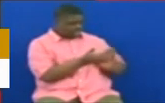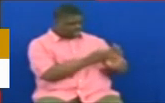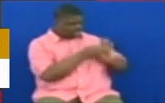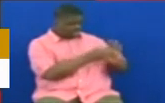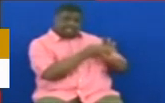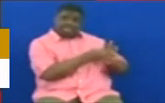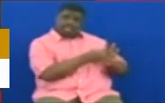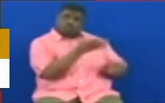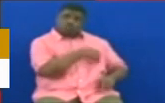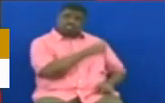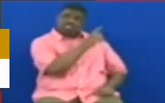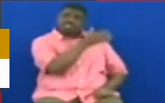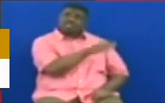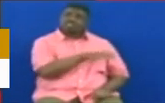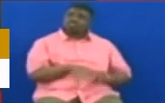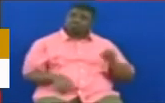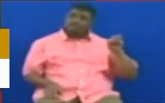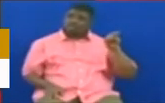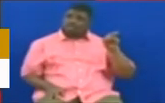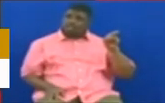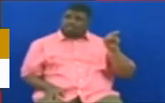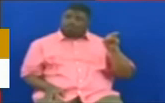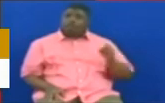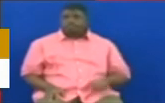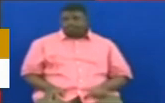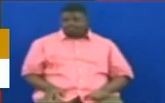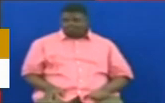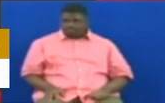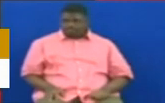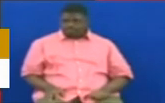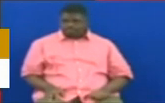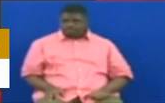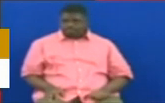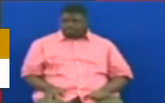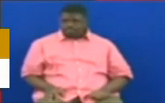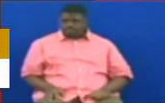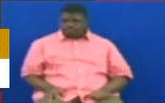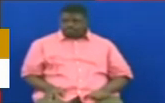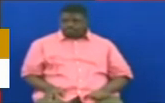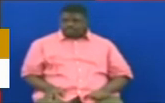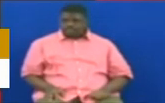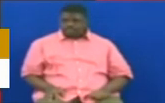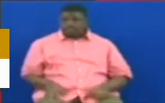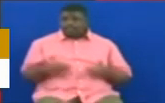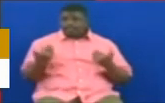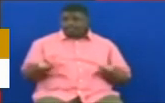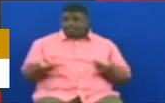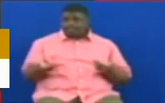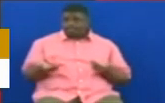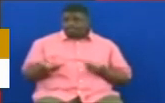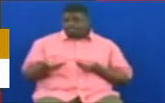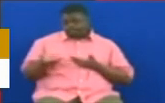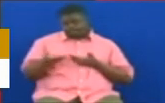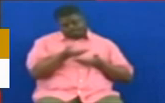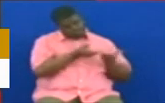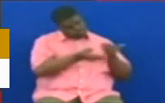akishirikiana na waziri wa, baada ya mashauriano na waziri wa sekta hii upande wa Zanzibar, na